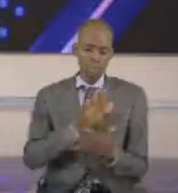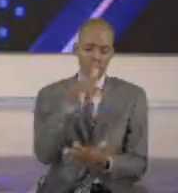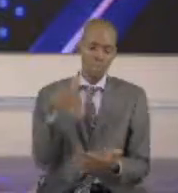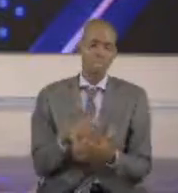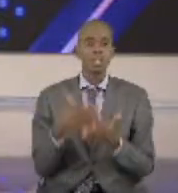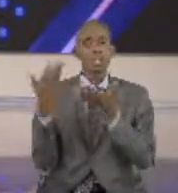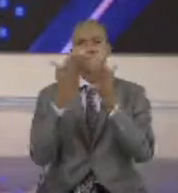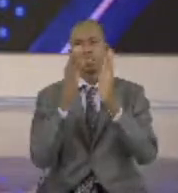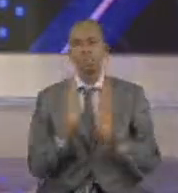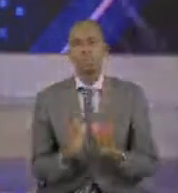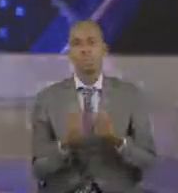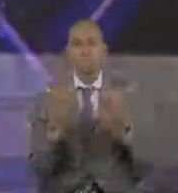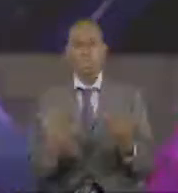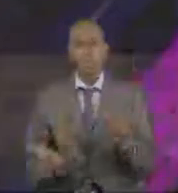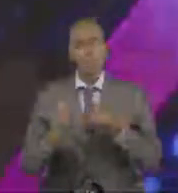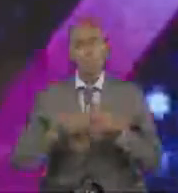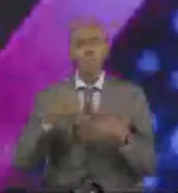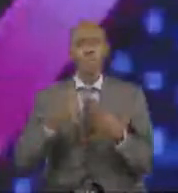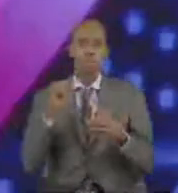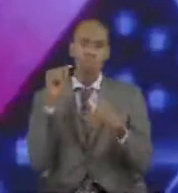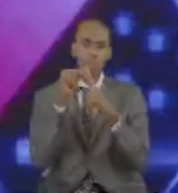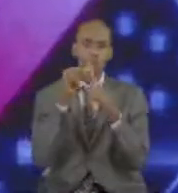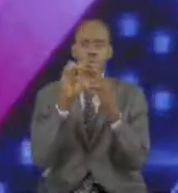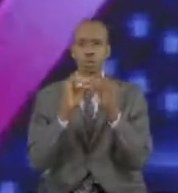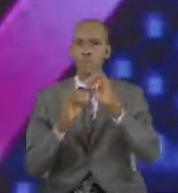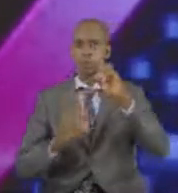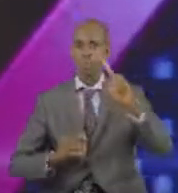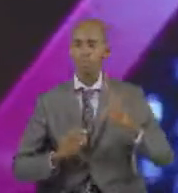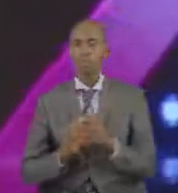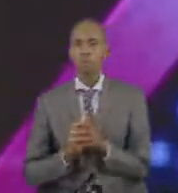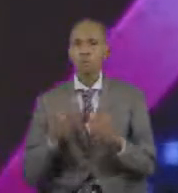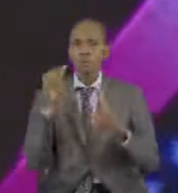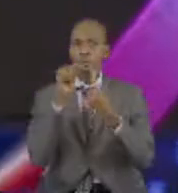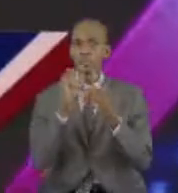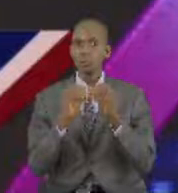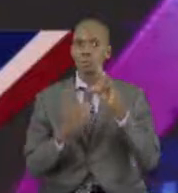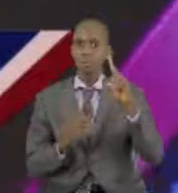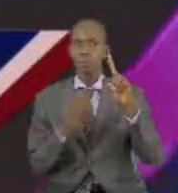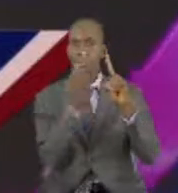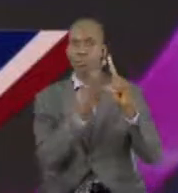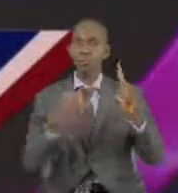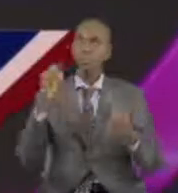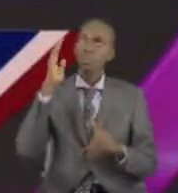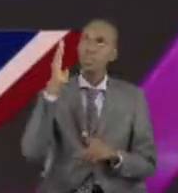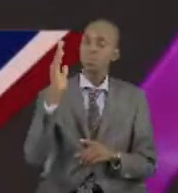La transformation d'un serviteur enseignant centré sur Christ. Voyons le point numéro 1.